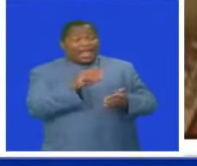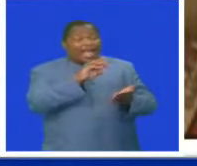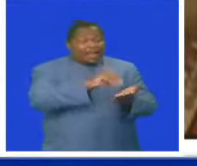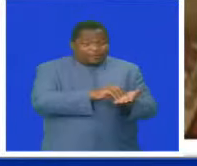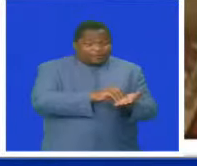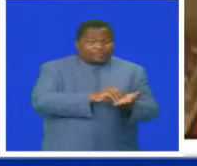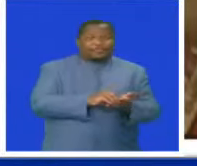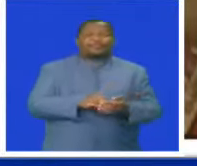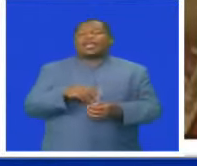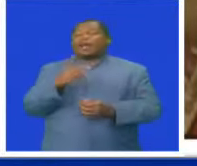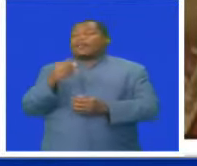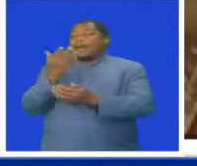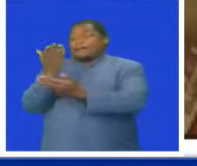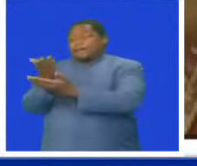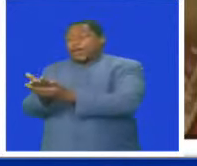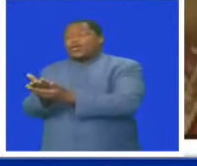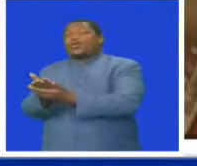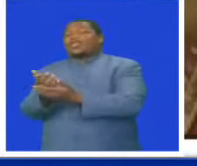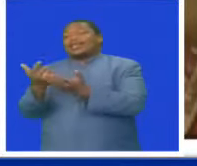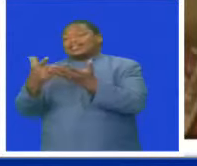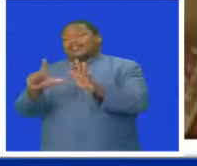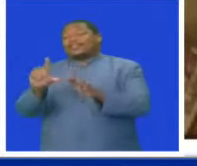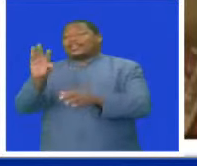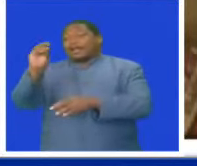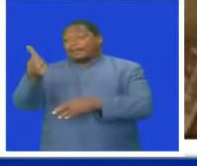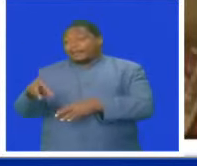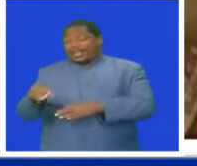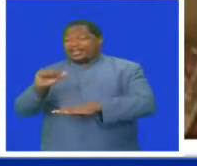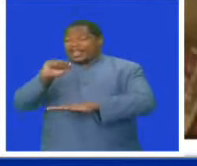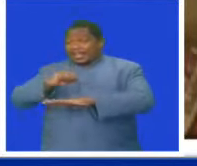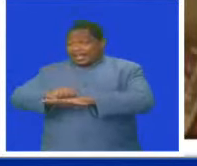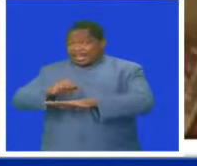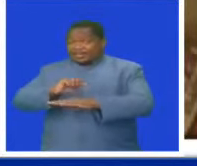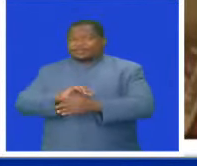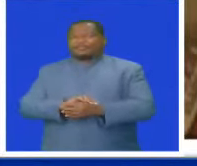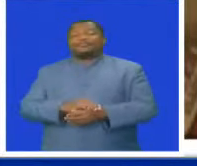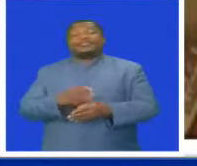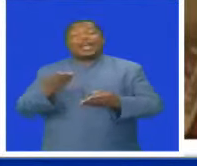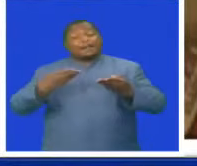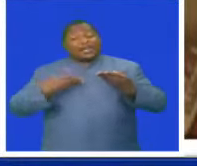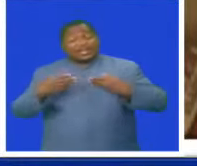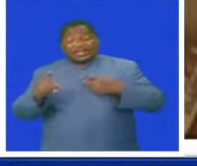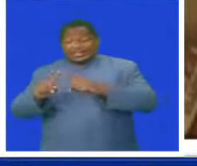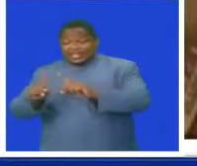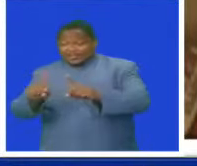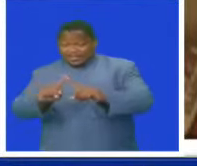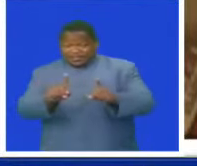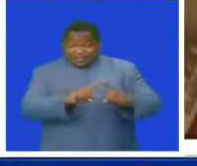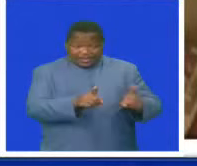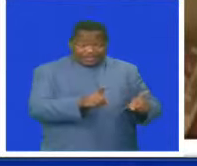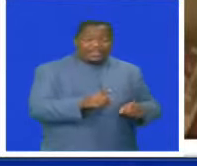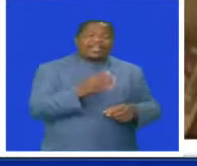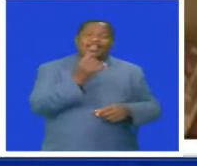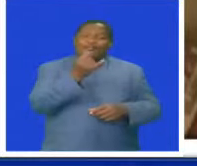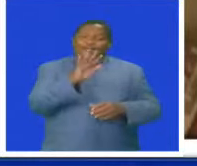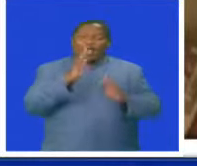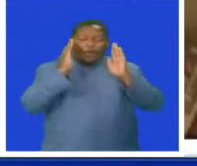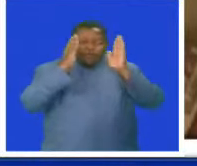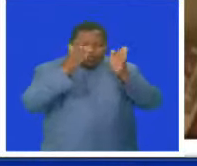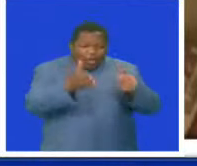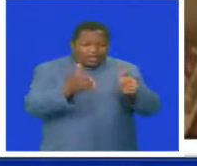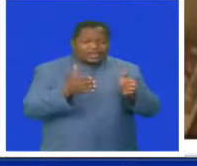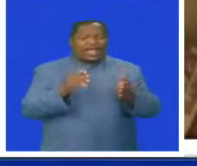Lamabhizinisi lahambisana nalo GCF Green Climate Fund lafaka ikhathi bo renewable energy lokusho ukuthi bo